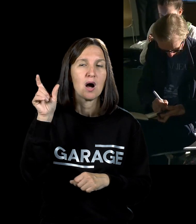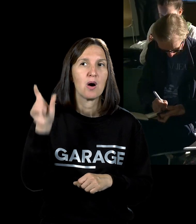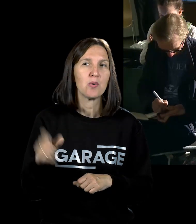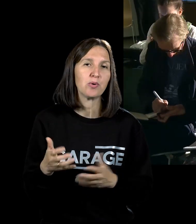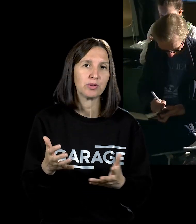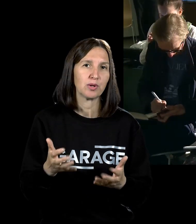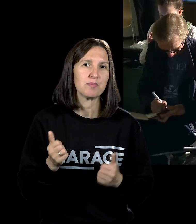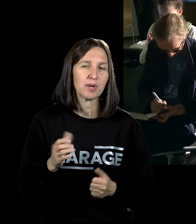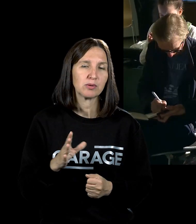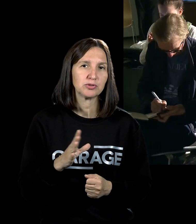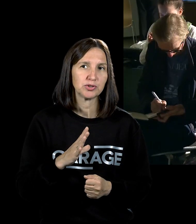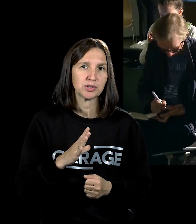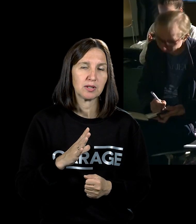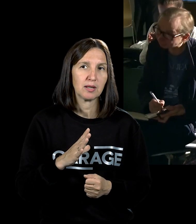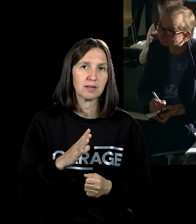получивший